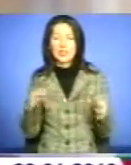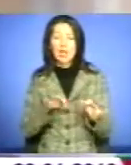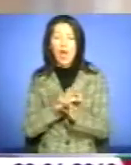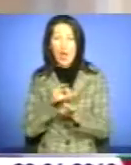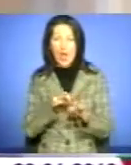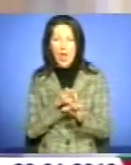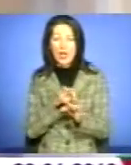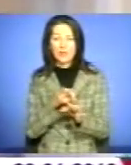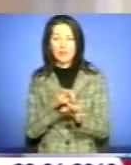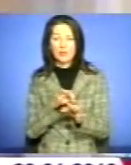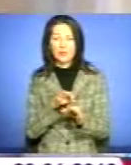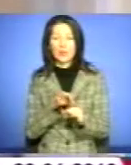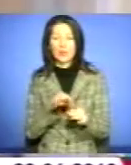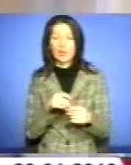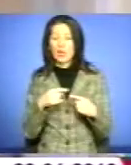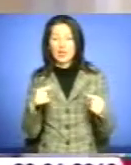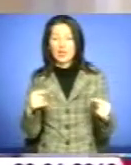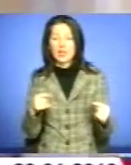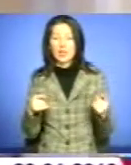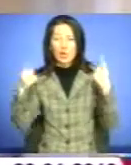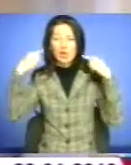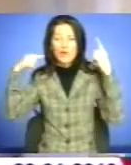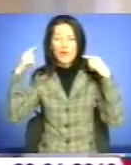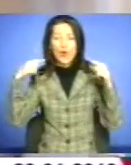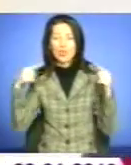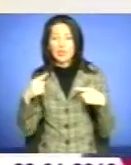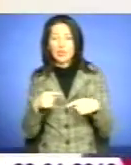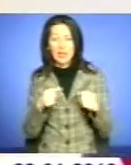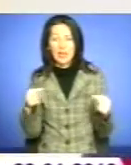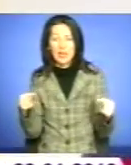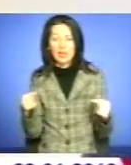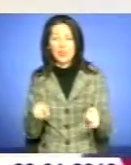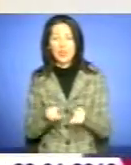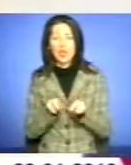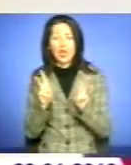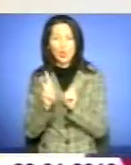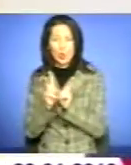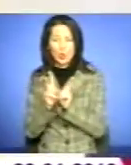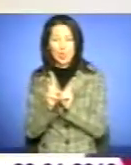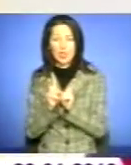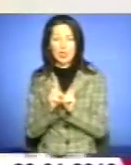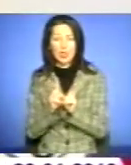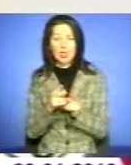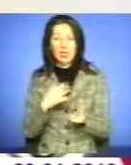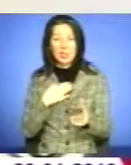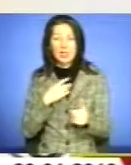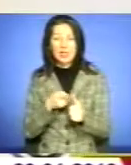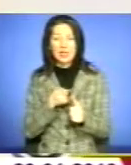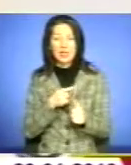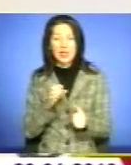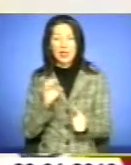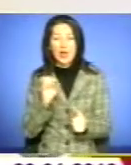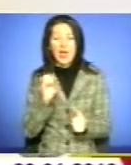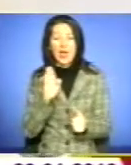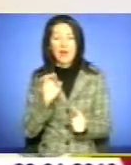проєктів, абсолютно різних, творчих і так далі. Такі зустрічі, як ми їх називаємо, евенти